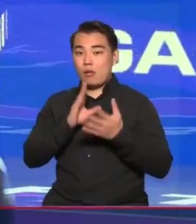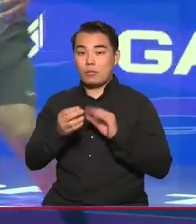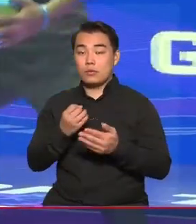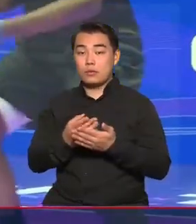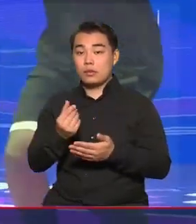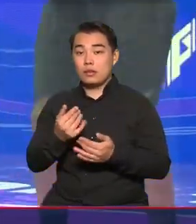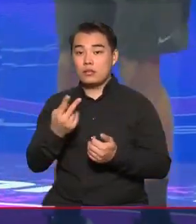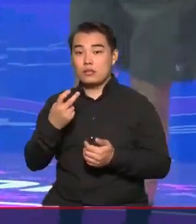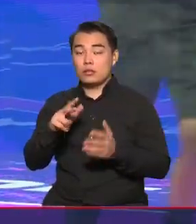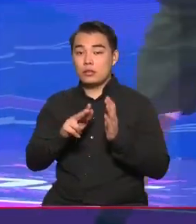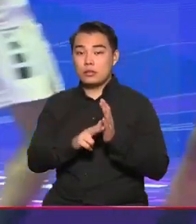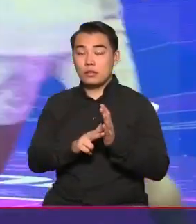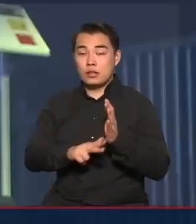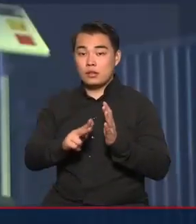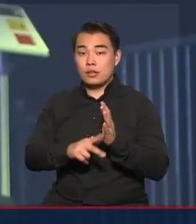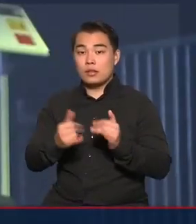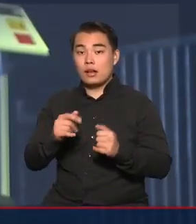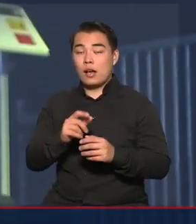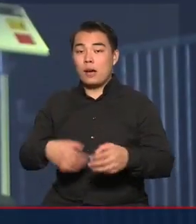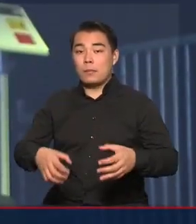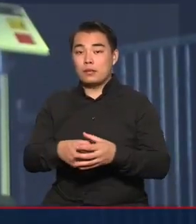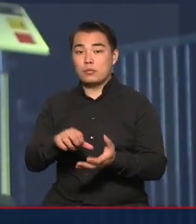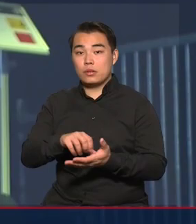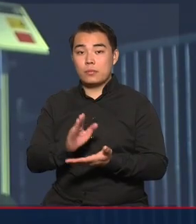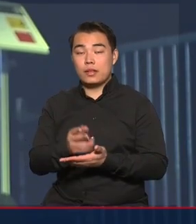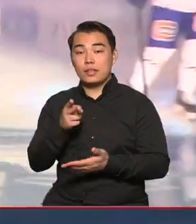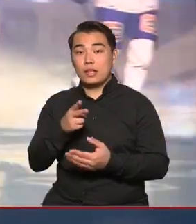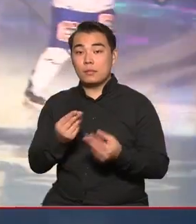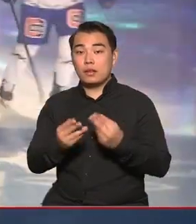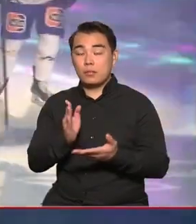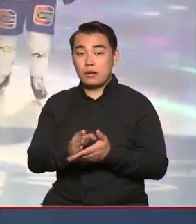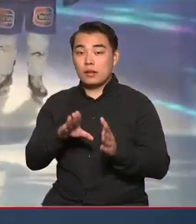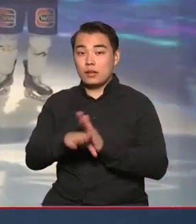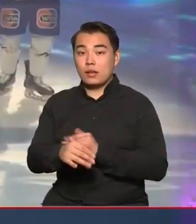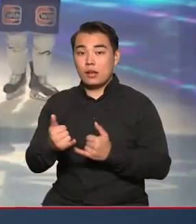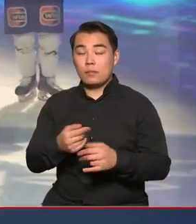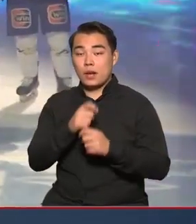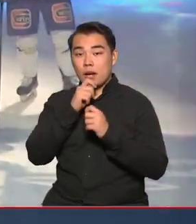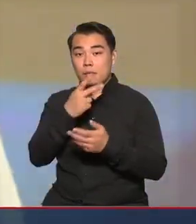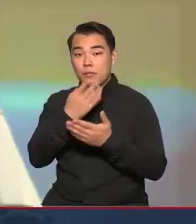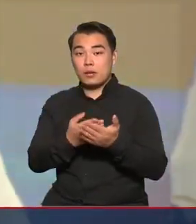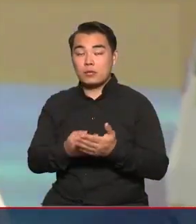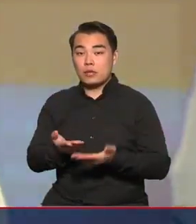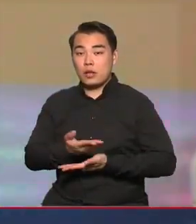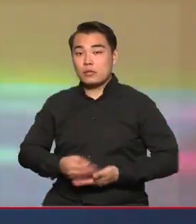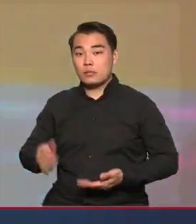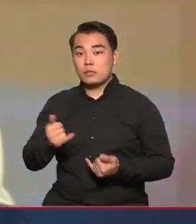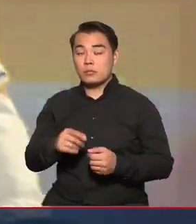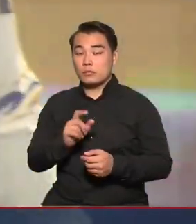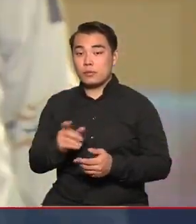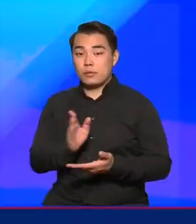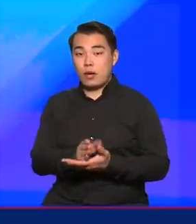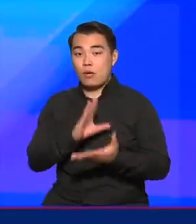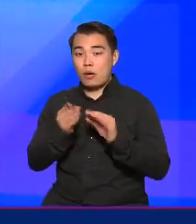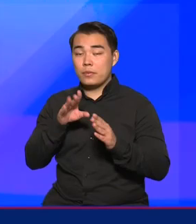қаражатты 280-нен астам команда сарапқа салып жатыр. Бұл 2000-нан астам ойынша. Жүлдеден біздің жігіттер де үмітті. Қазақстандық ұжымдардың